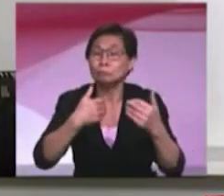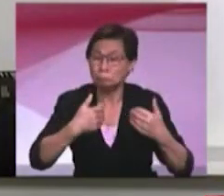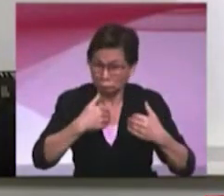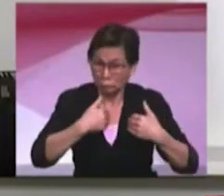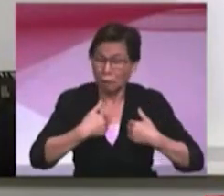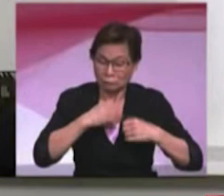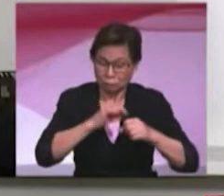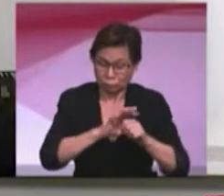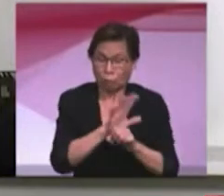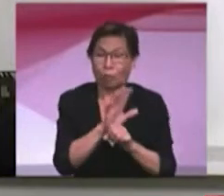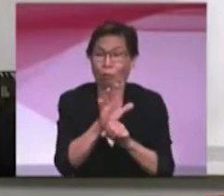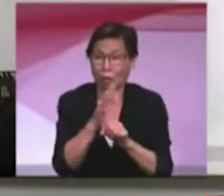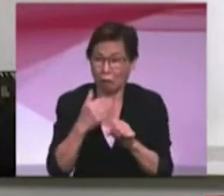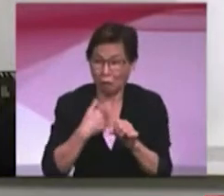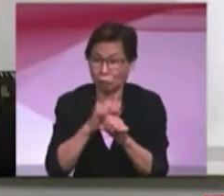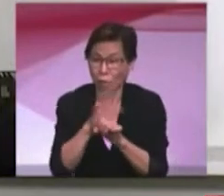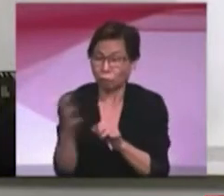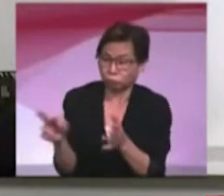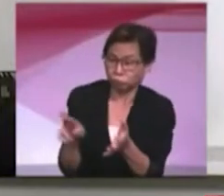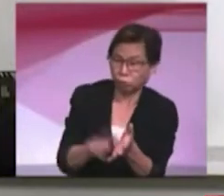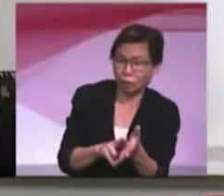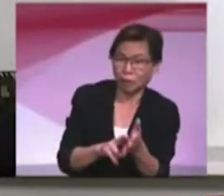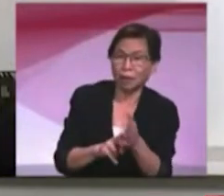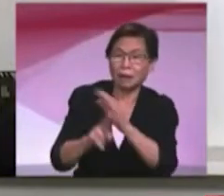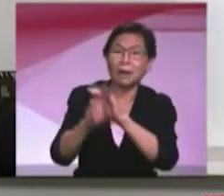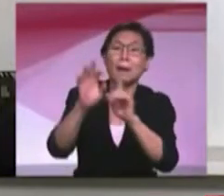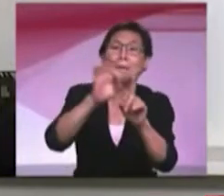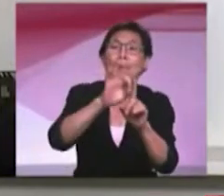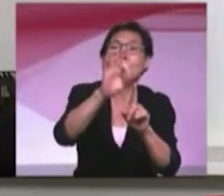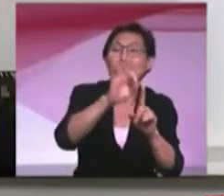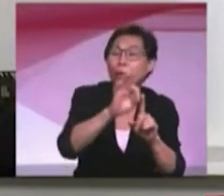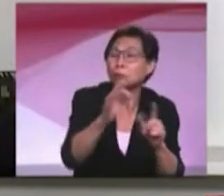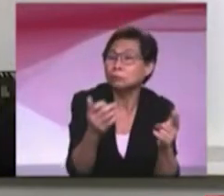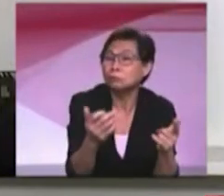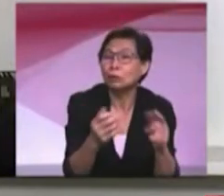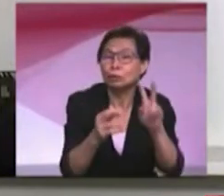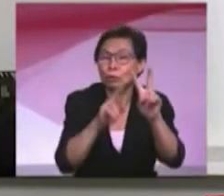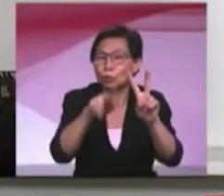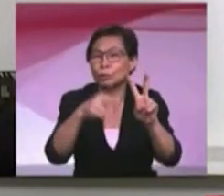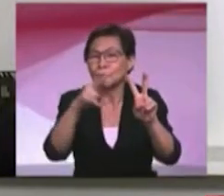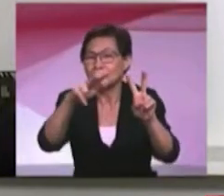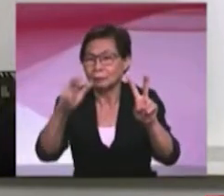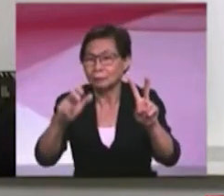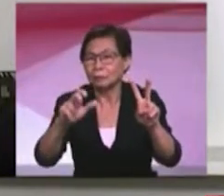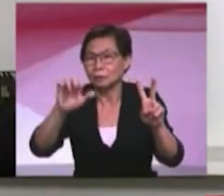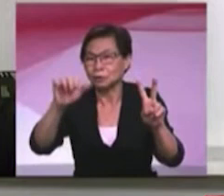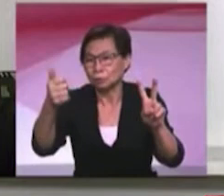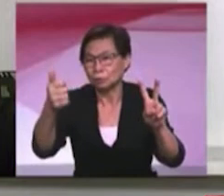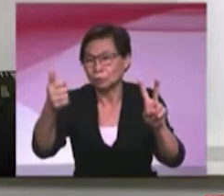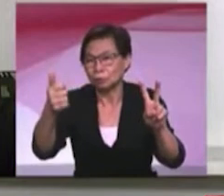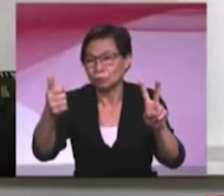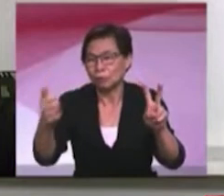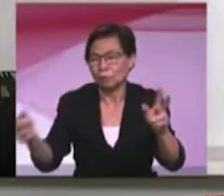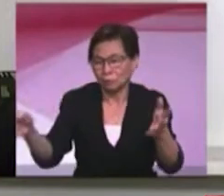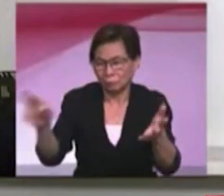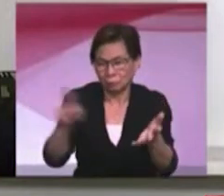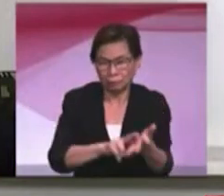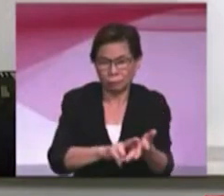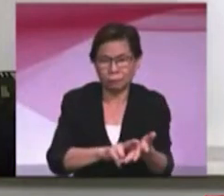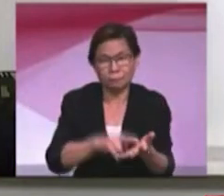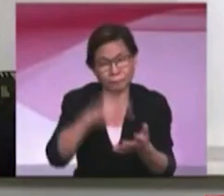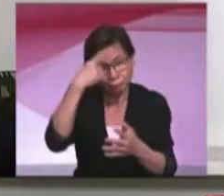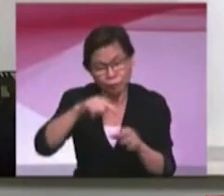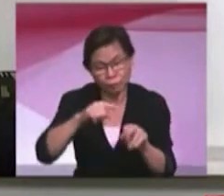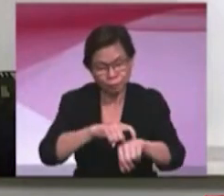kes positif COVID-19 telah direkodkan di negeri ini dengan 2,310 kes